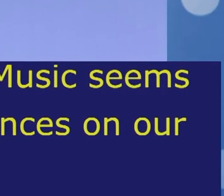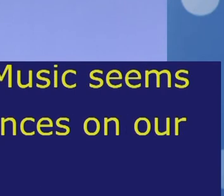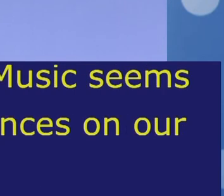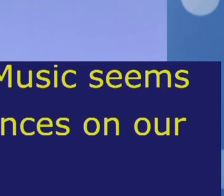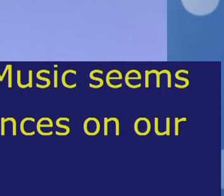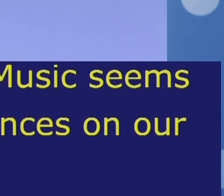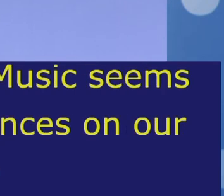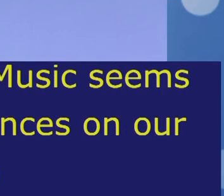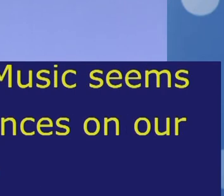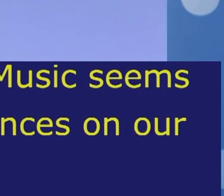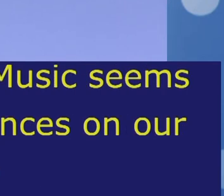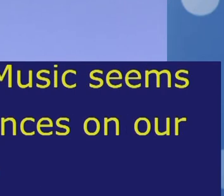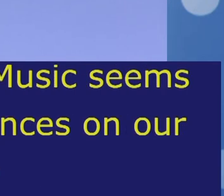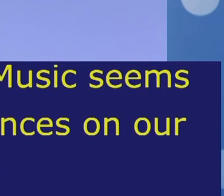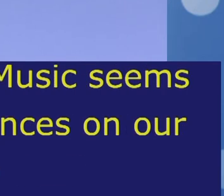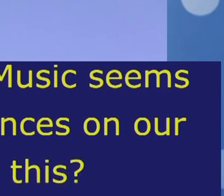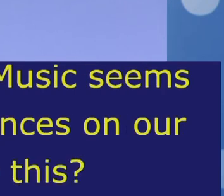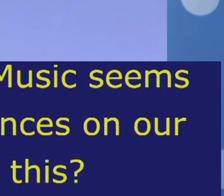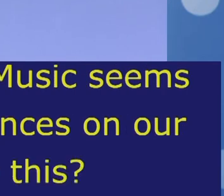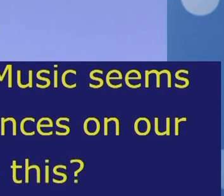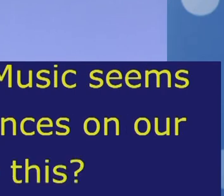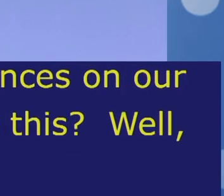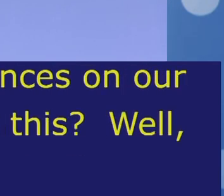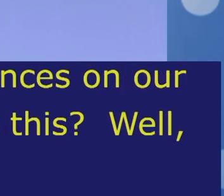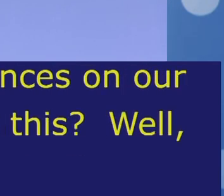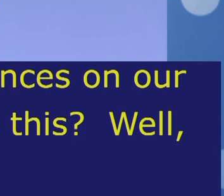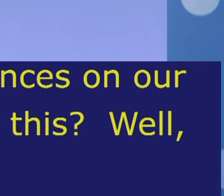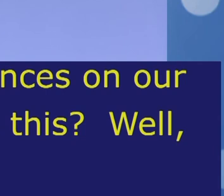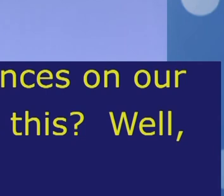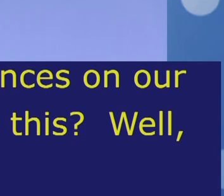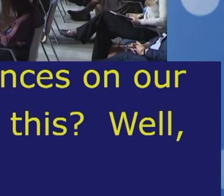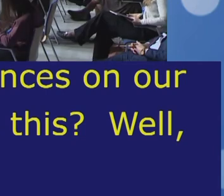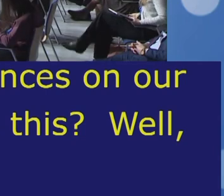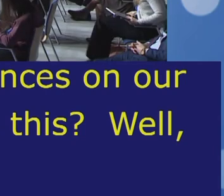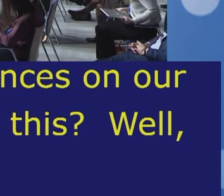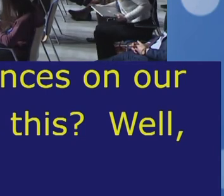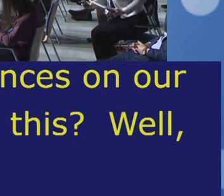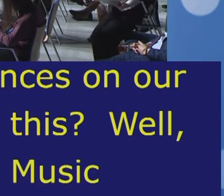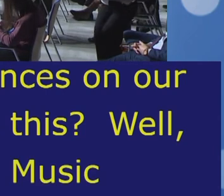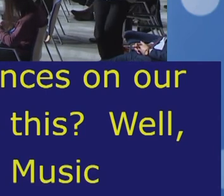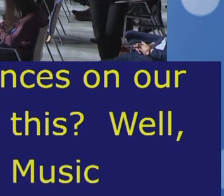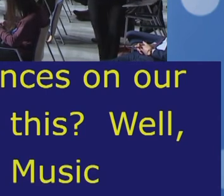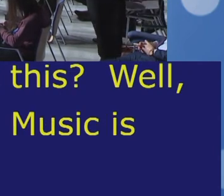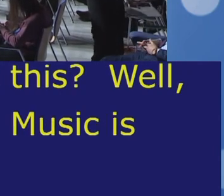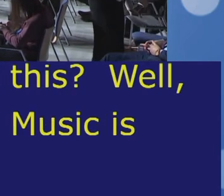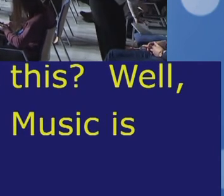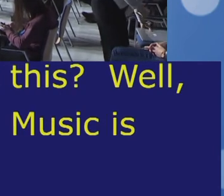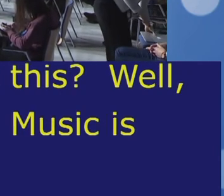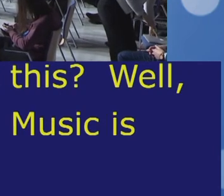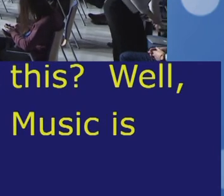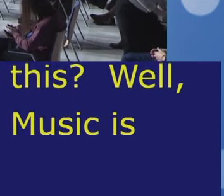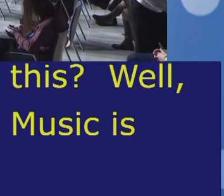elle a aussi une influence directe sur la manière, sur notre bien-être au